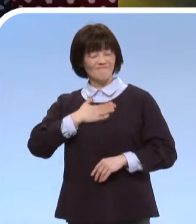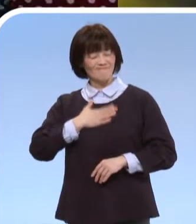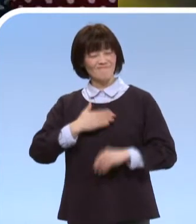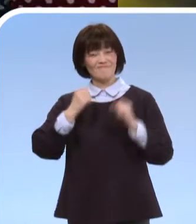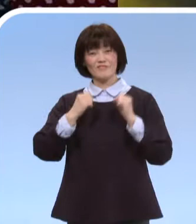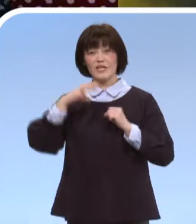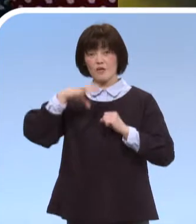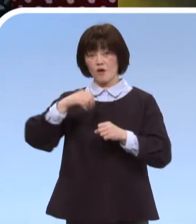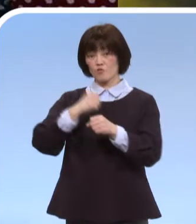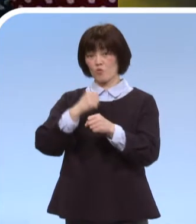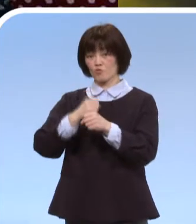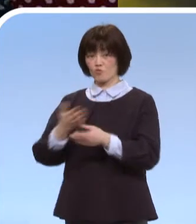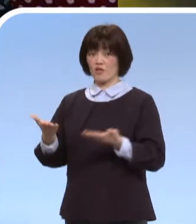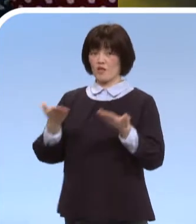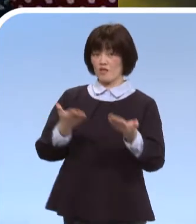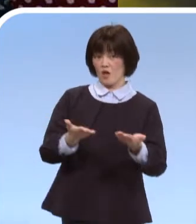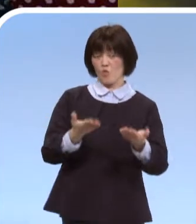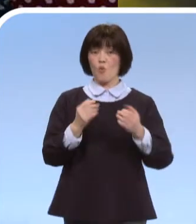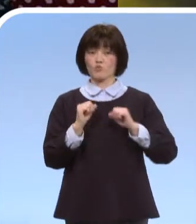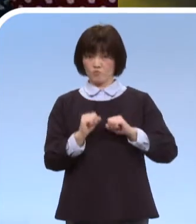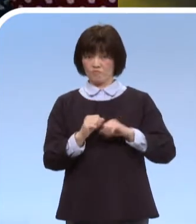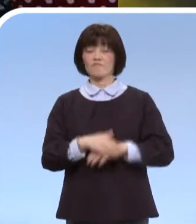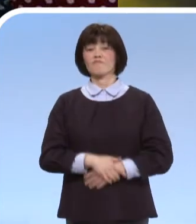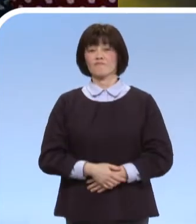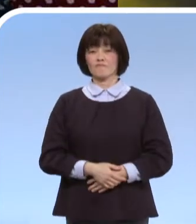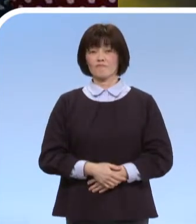感じられるような居場所を作り出しています。